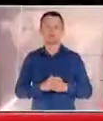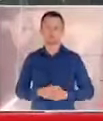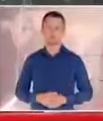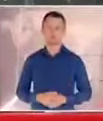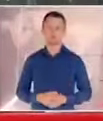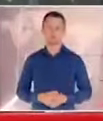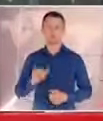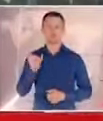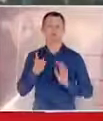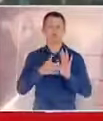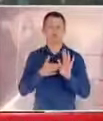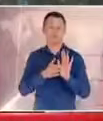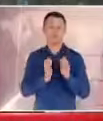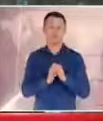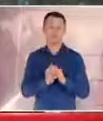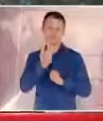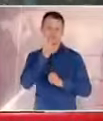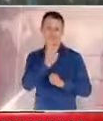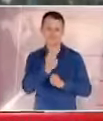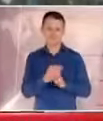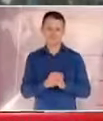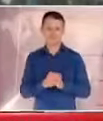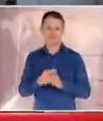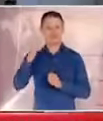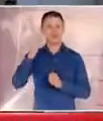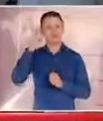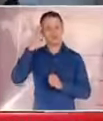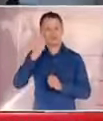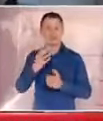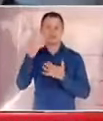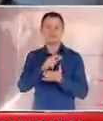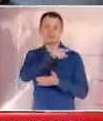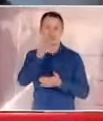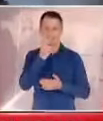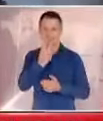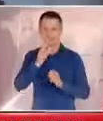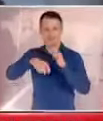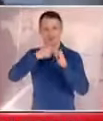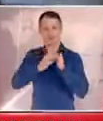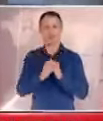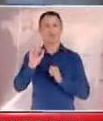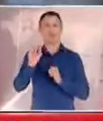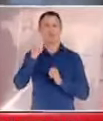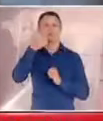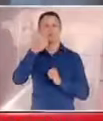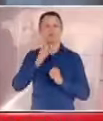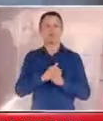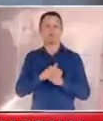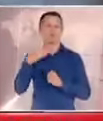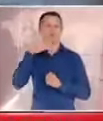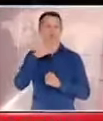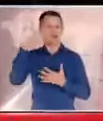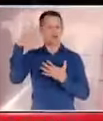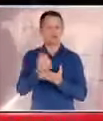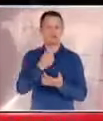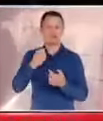Și rezultatul, nu știu, să veniți să... Sper să reușiți să vedeți filmul. Este primul premiu pe care